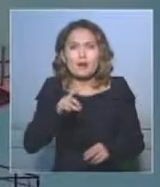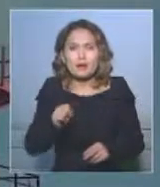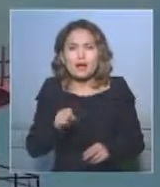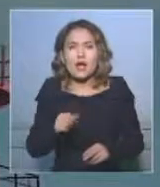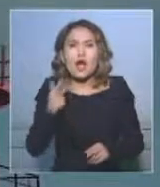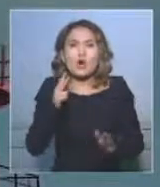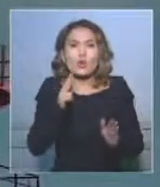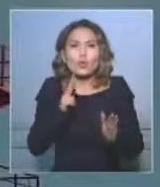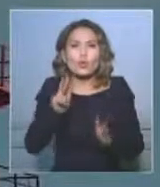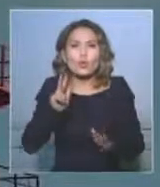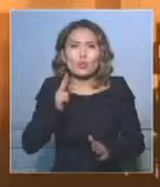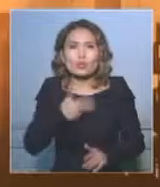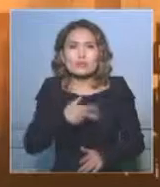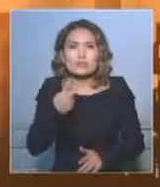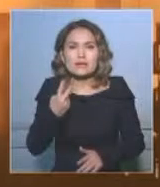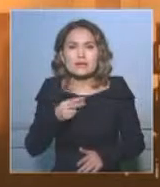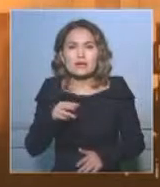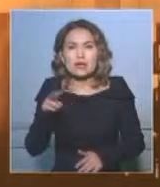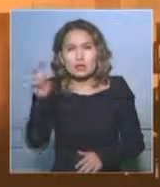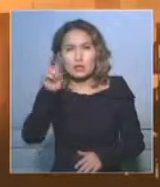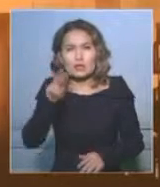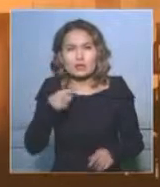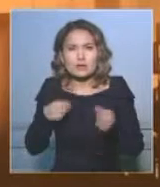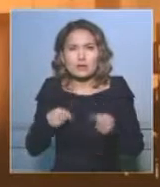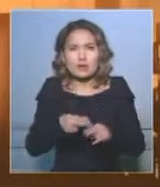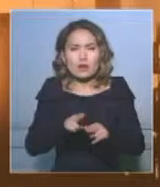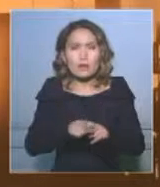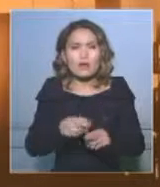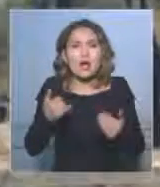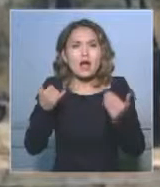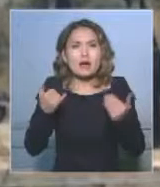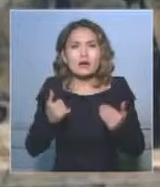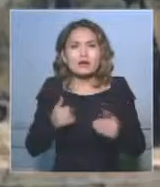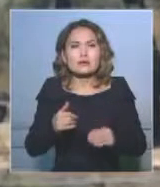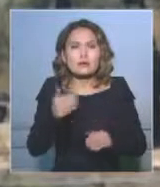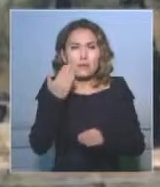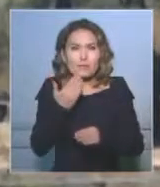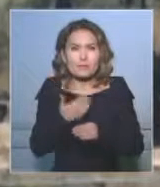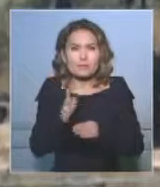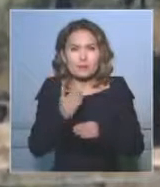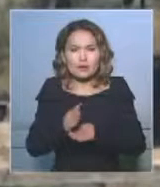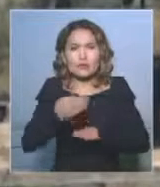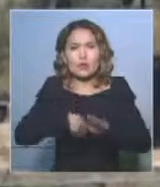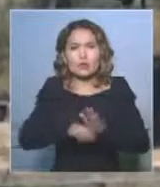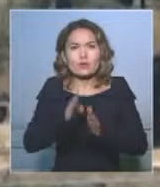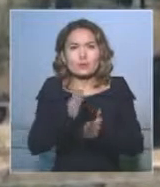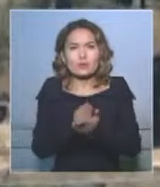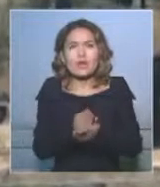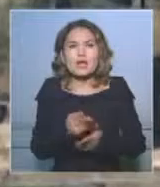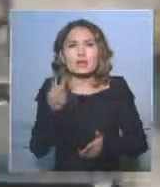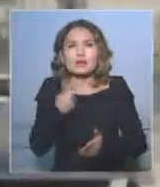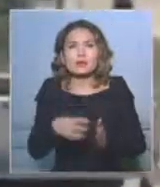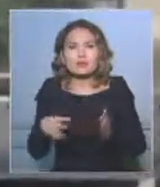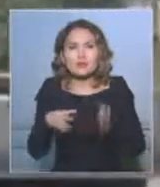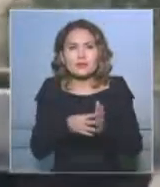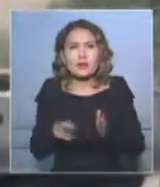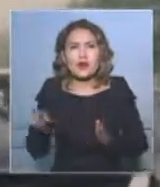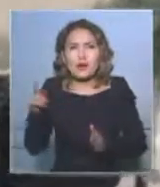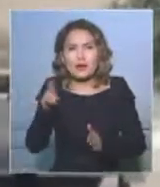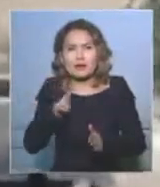саудалануда. Бұған дейін ақш энергетика министрі елдің ішкі мұнай қоры туралы мәліметтерді жариялаған болатын. Айтуынша,